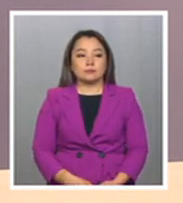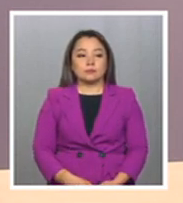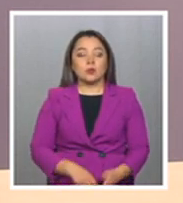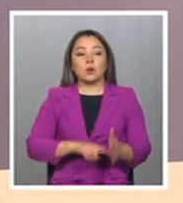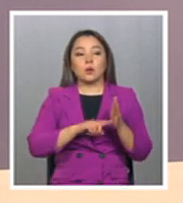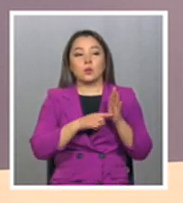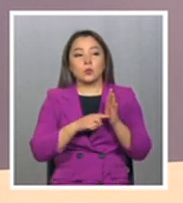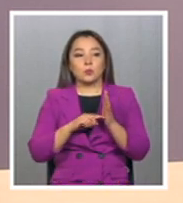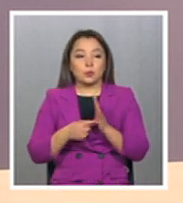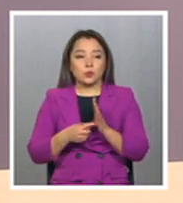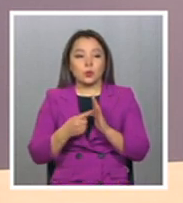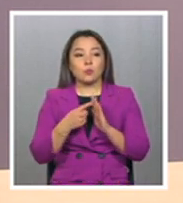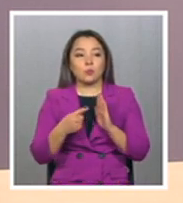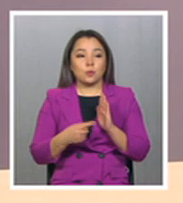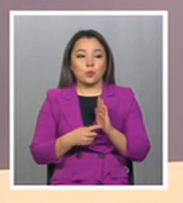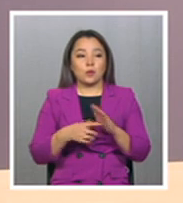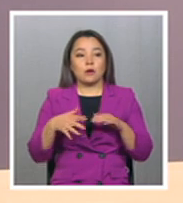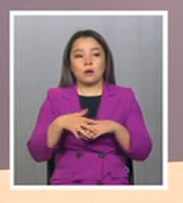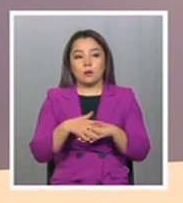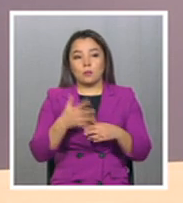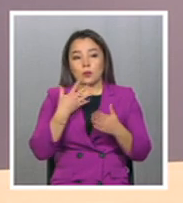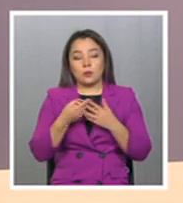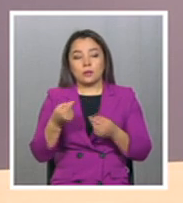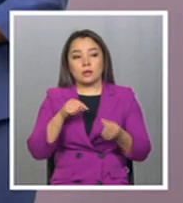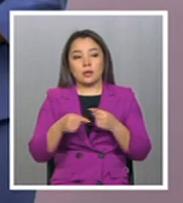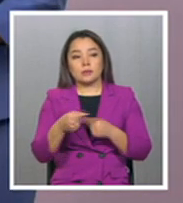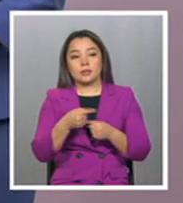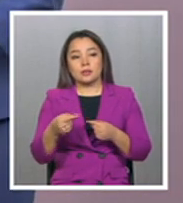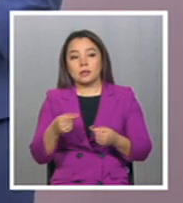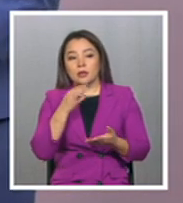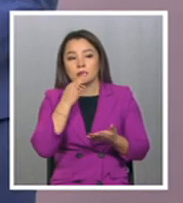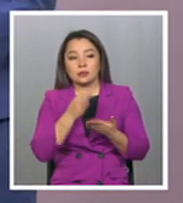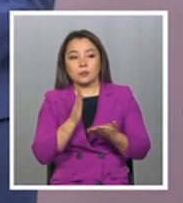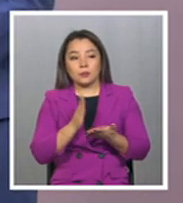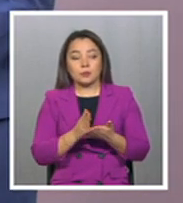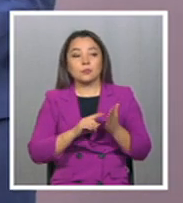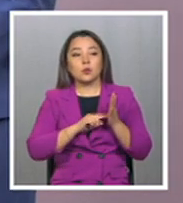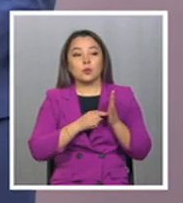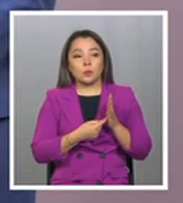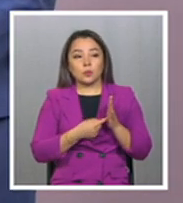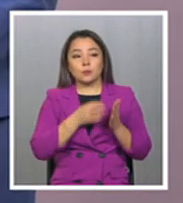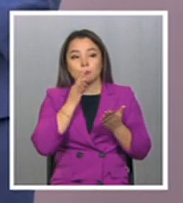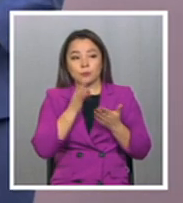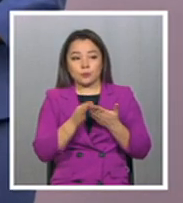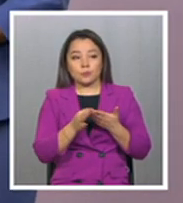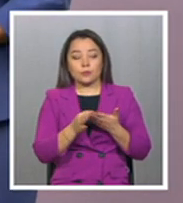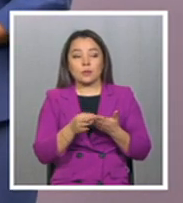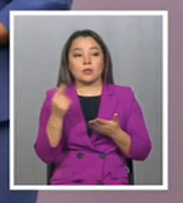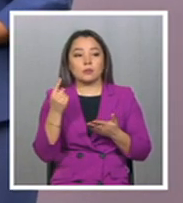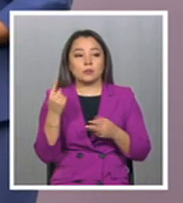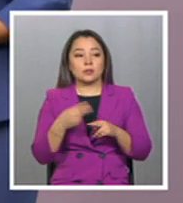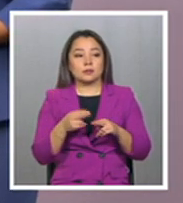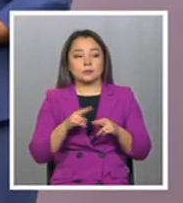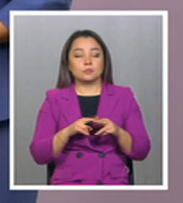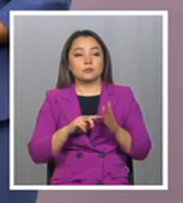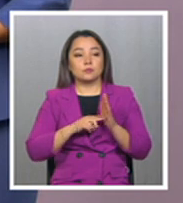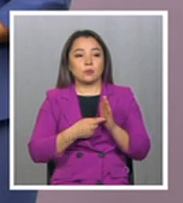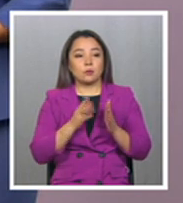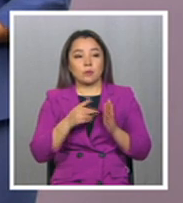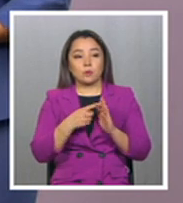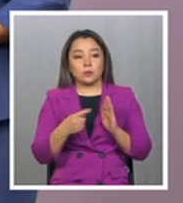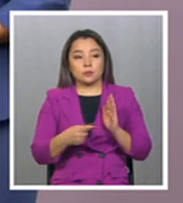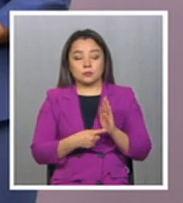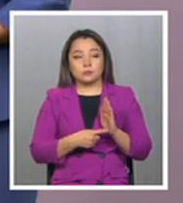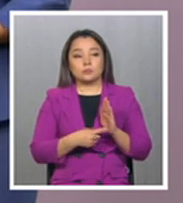Көбейту және бөлу амалдары өзара кері амалдар. Көбейтіндінің мәнін бірінші көбейткішке бөлетін болсақ,